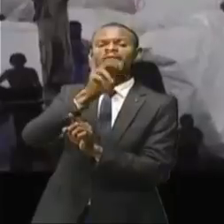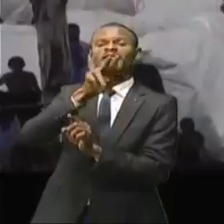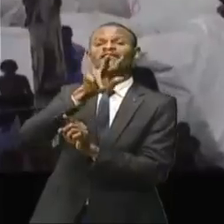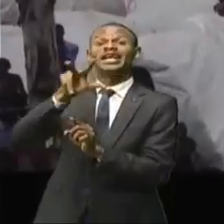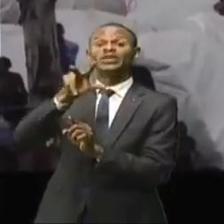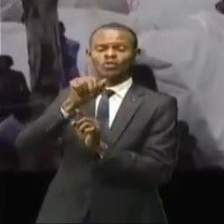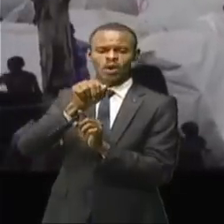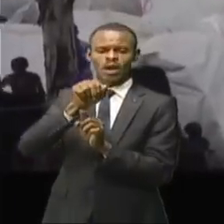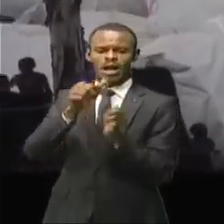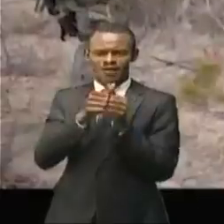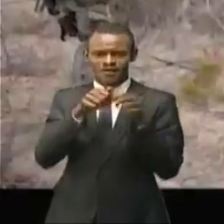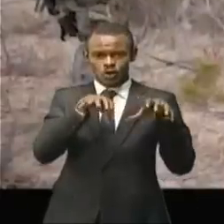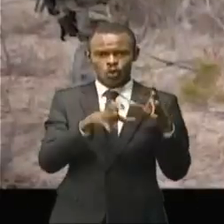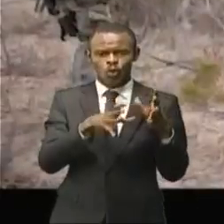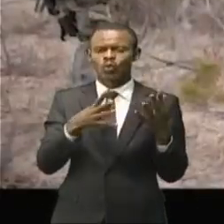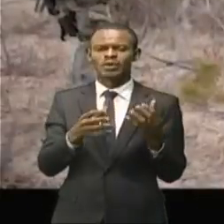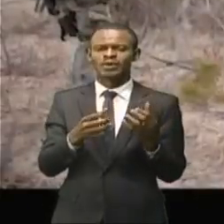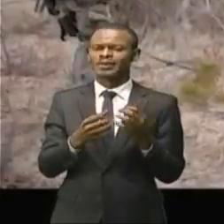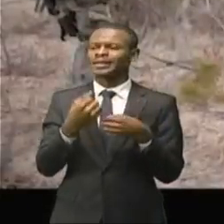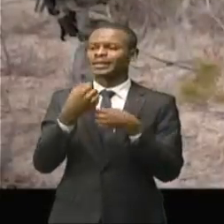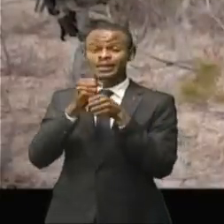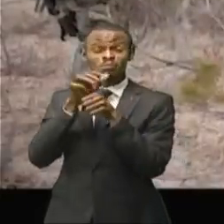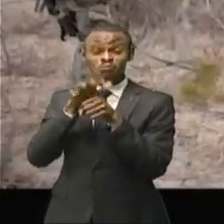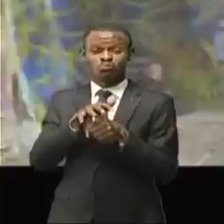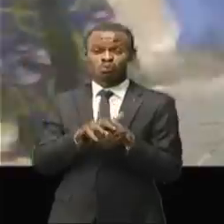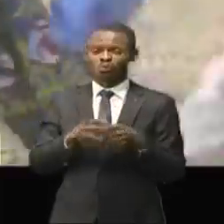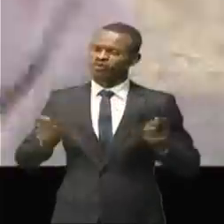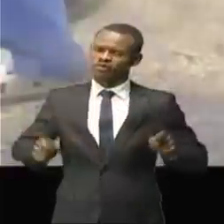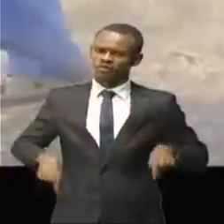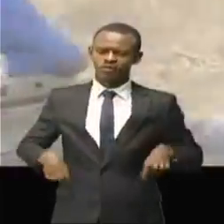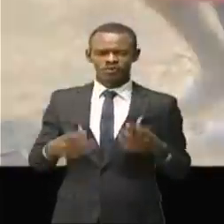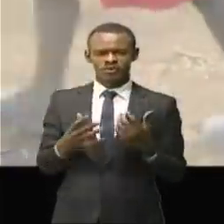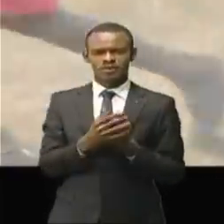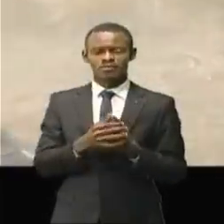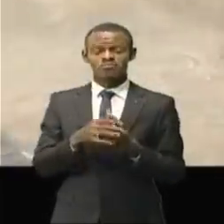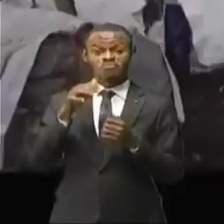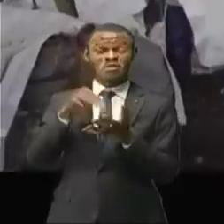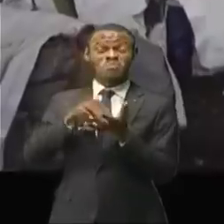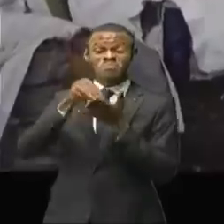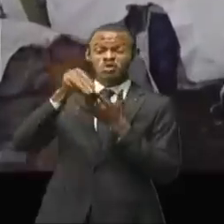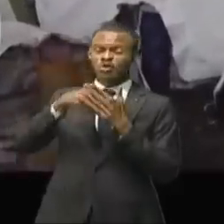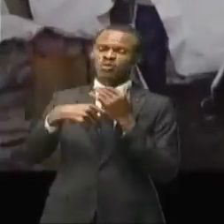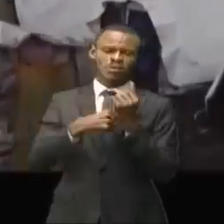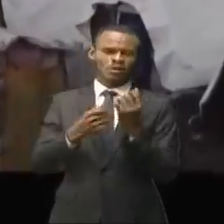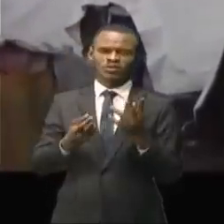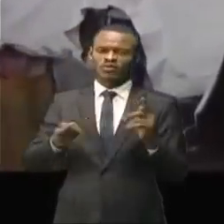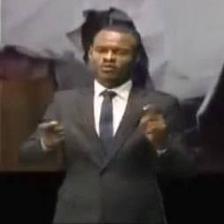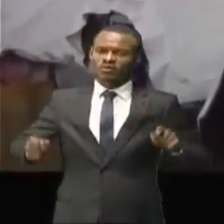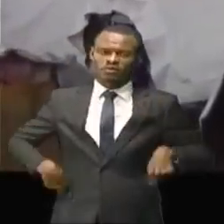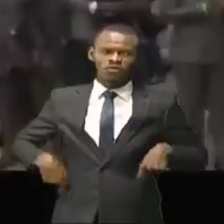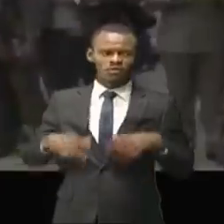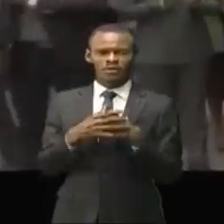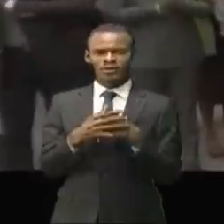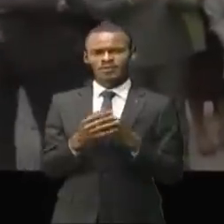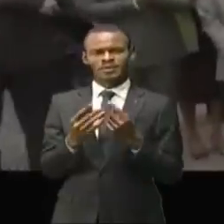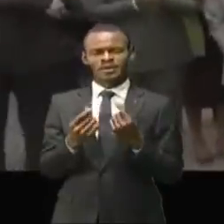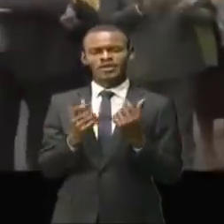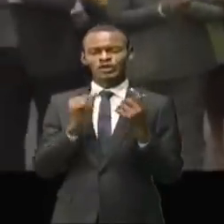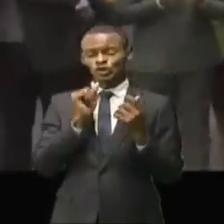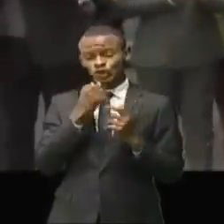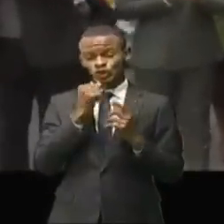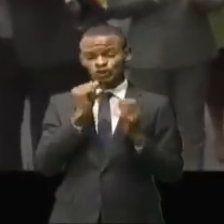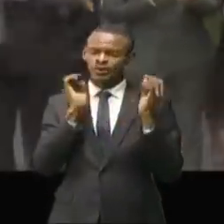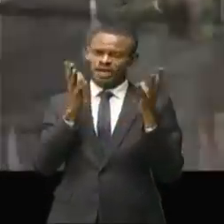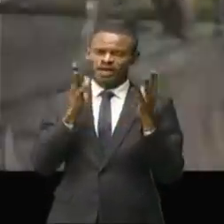millions de déplacés internes des blessés de guerre et de l'accroissement des populations vulnérables face à cette crise humanitaire les directeurs général